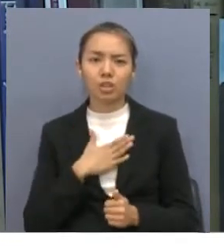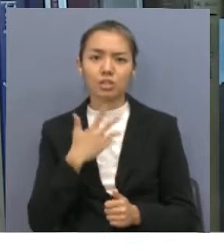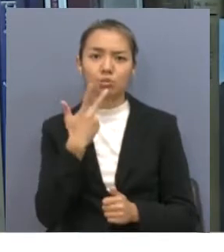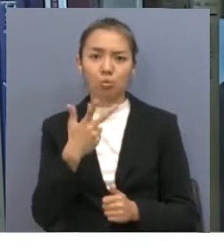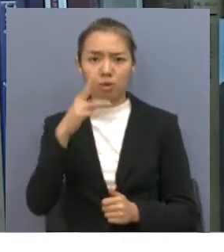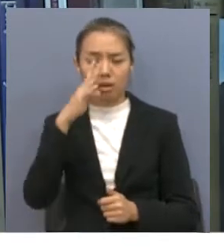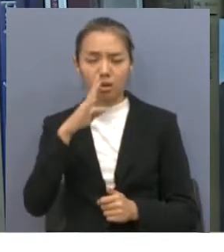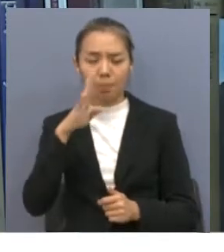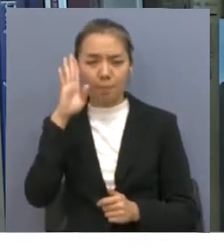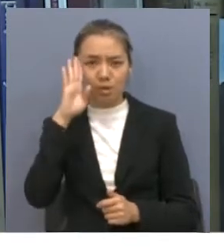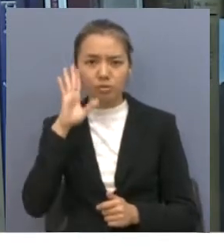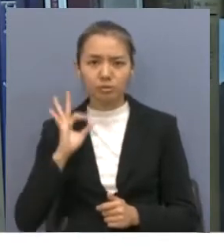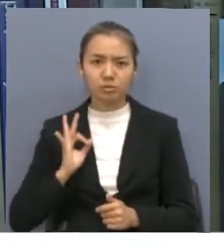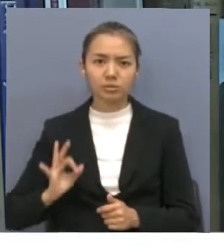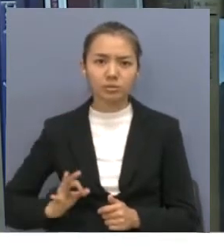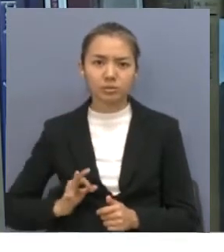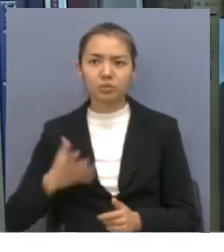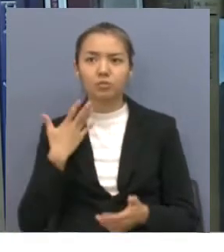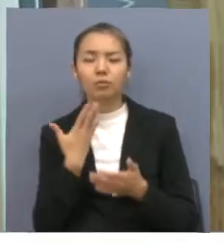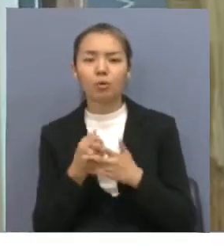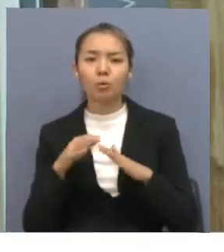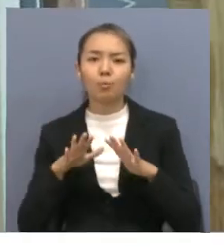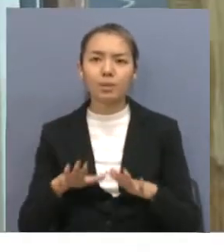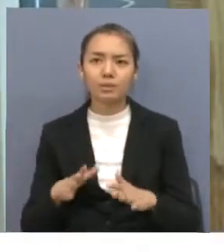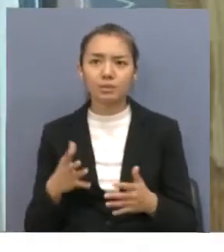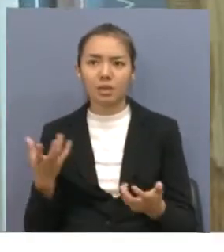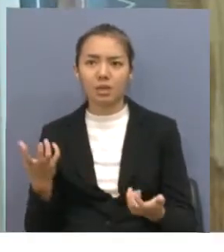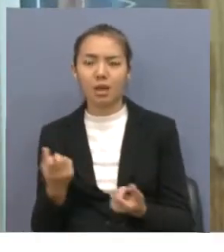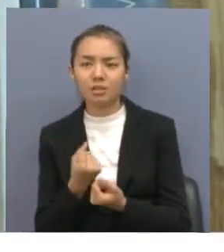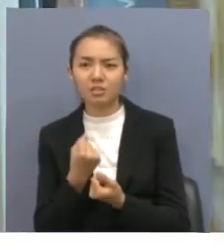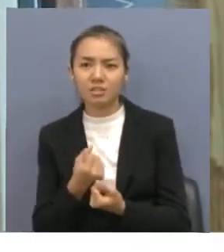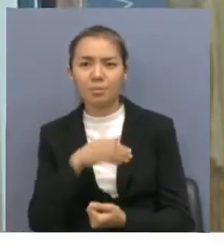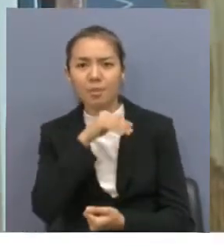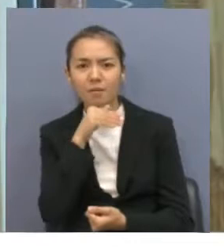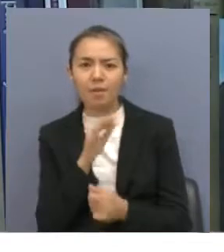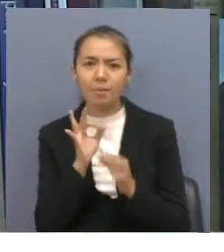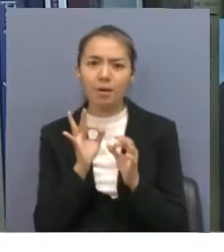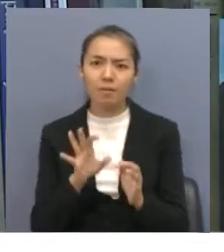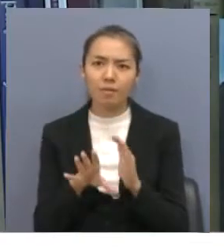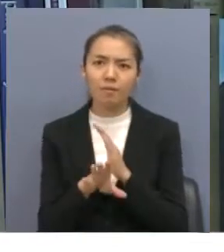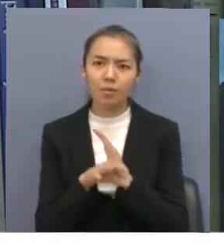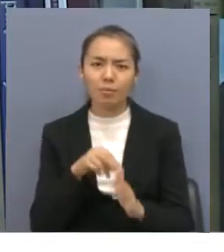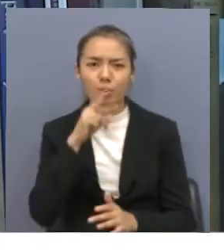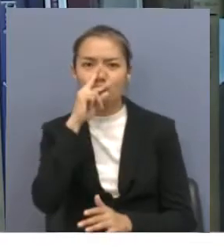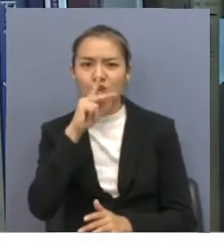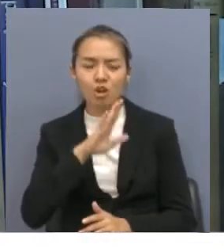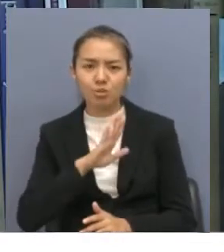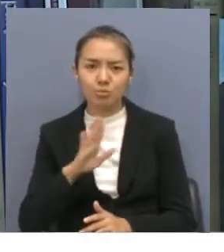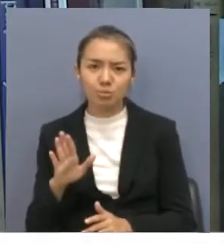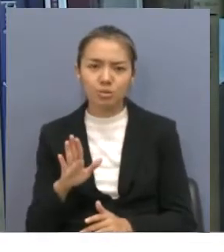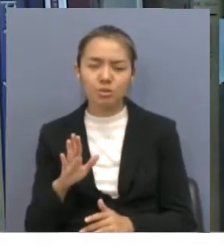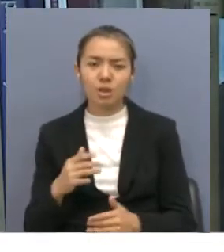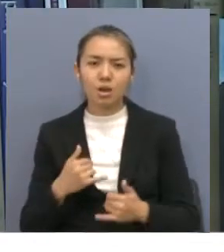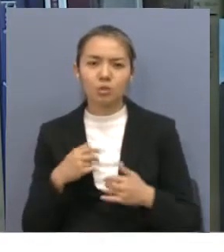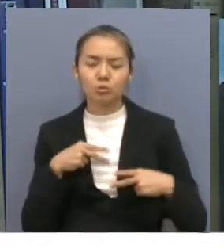ұлымыз бар. Осы ұлдардың өмірде өз орнын табуына, мамандық таңдауда қателеспеуіне, халқына еңбек